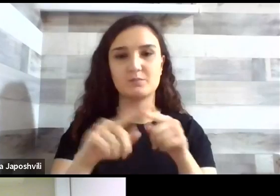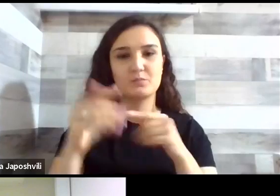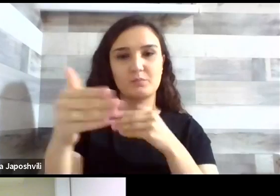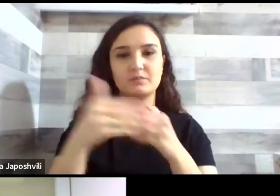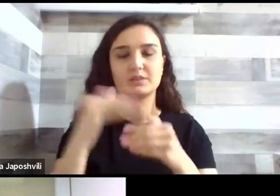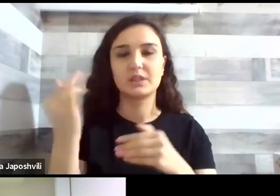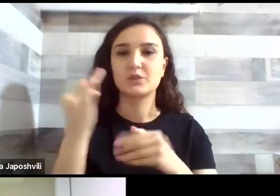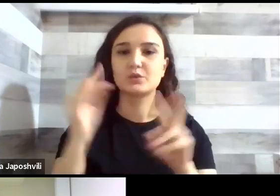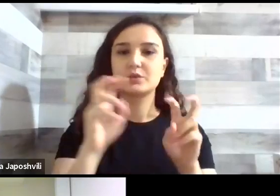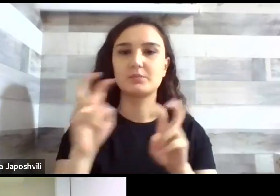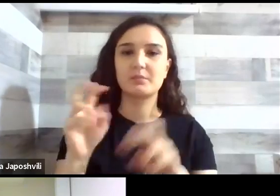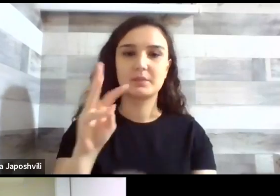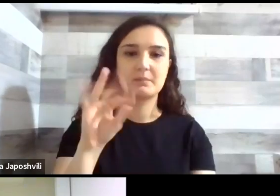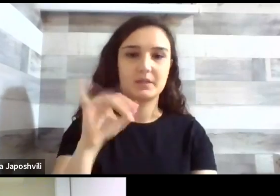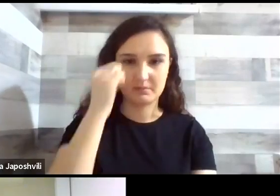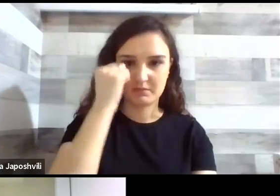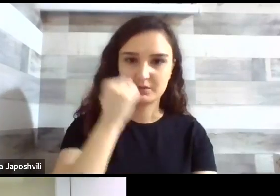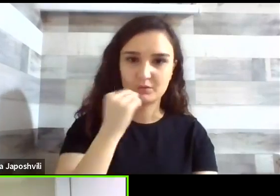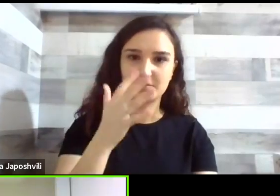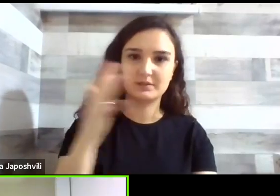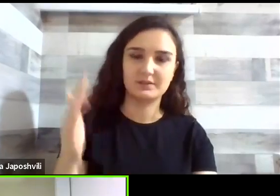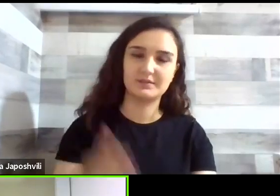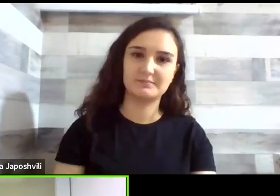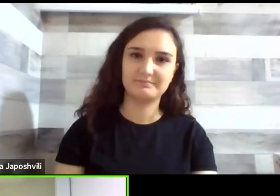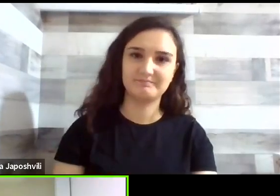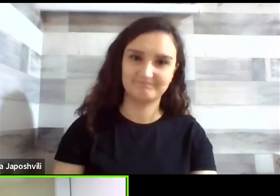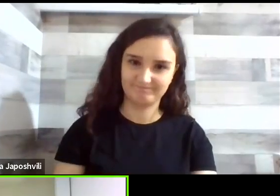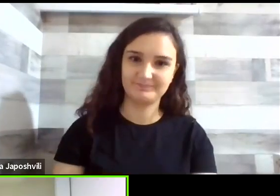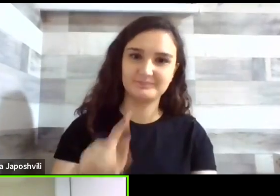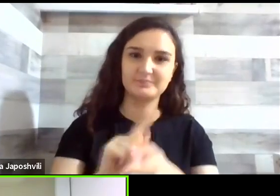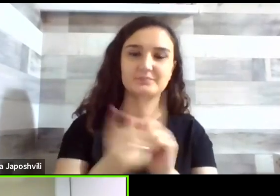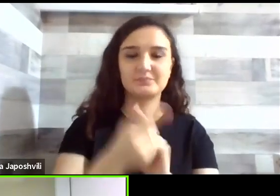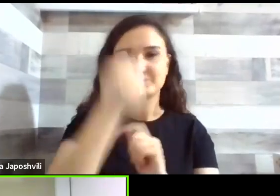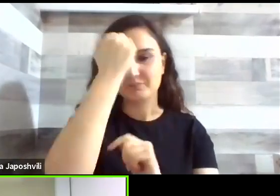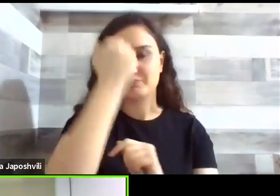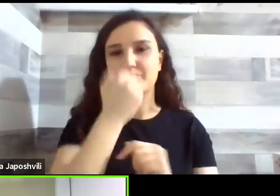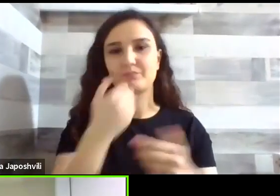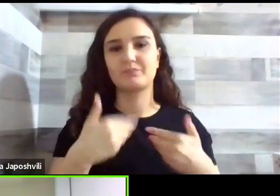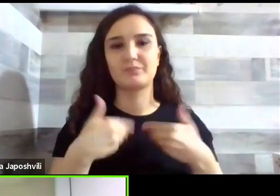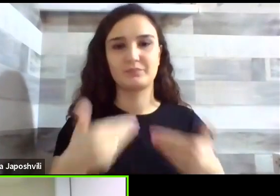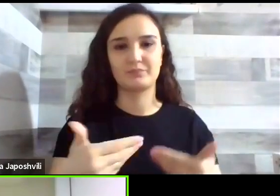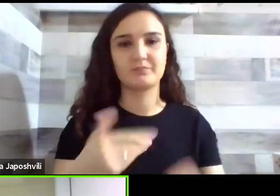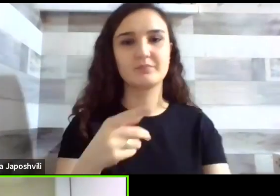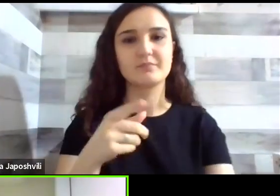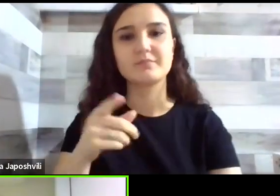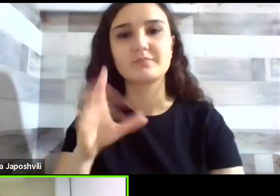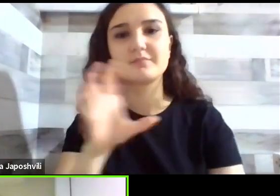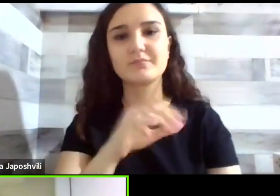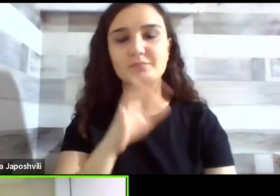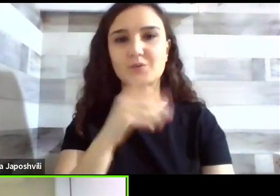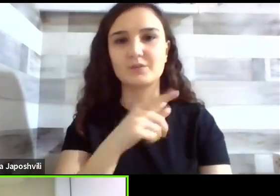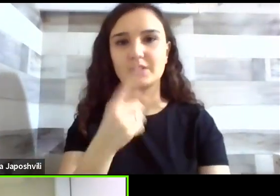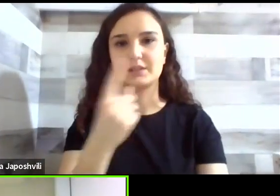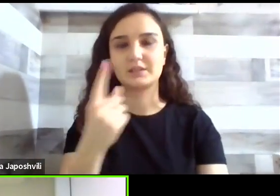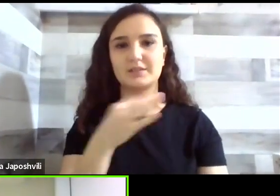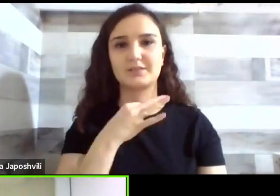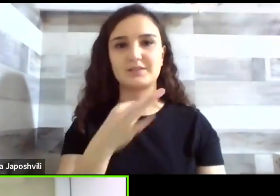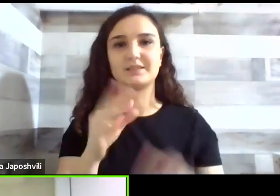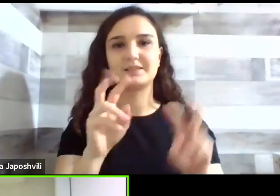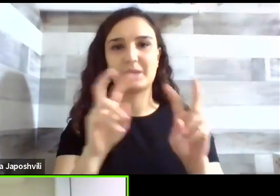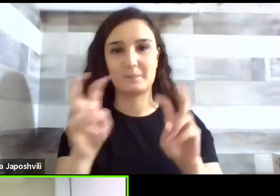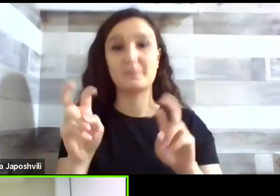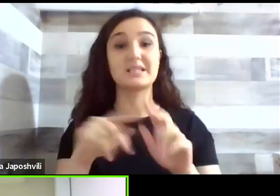interesul temebit, mai e italian dit matloba. Irekit, dit matloba, moțul a istit, ce antiz, am doua perioadă, este certi sa coareli teme,